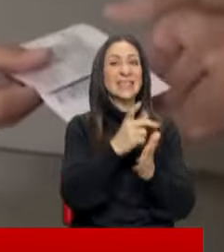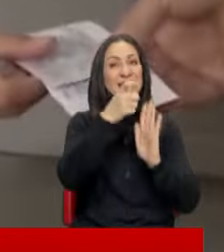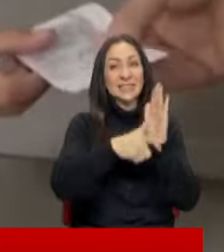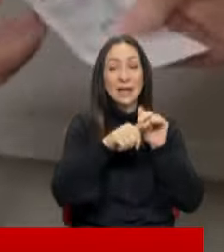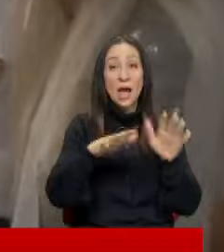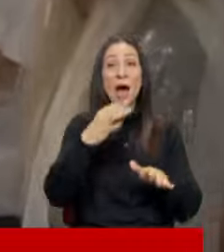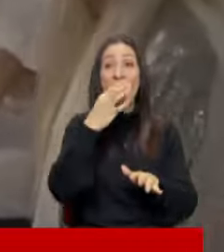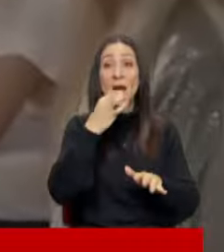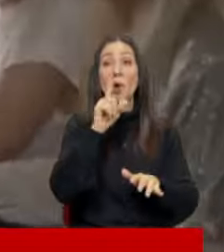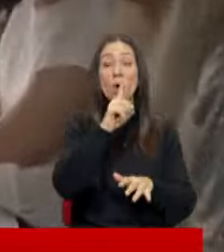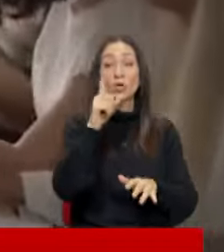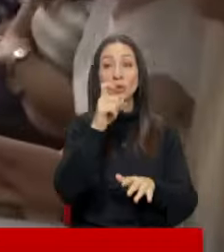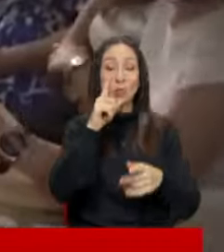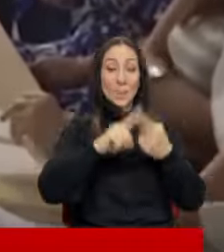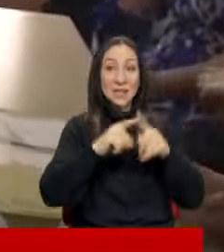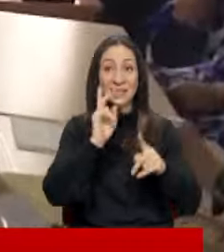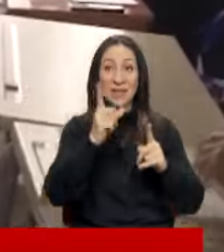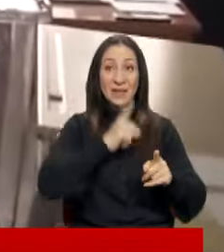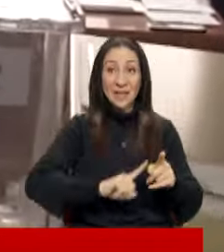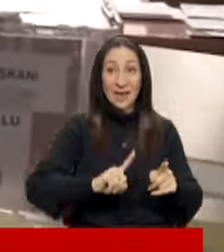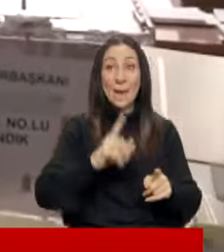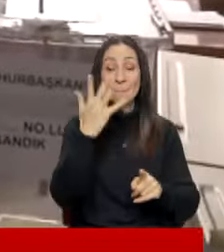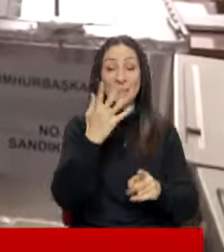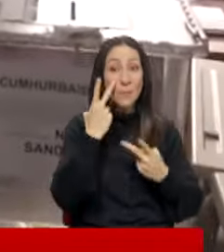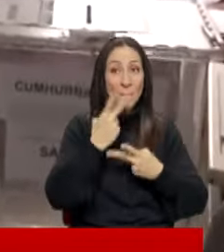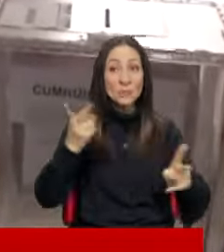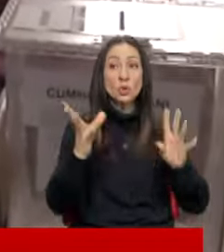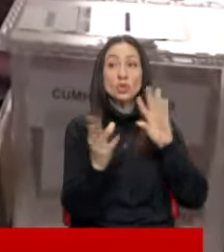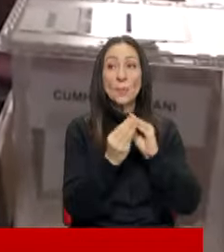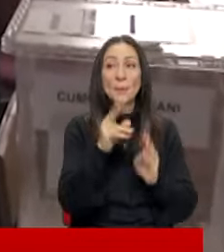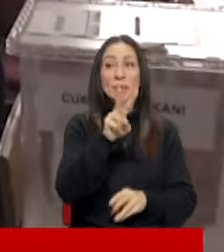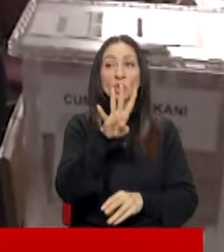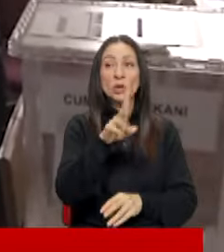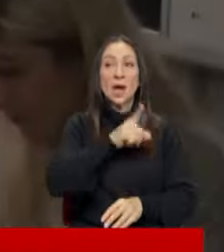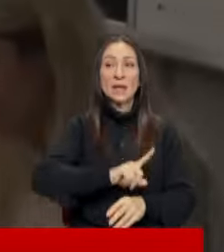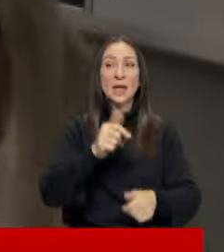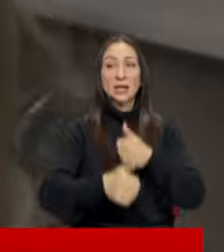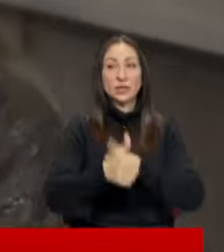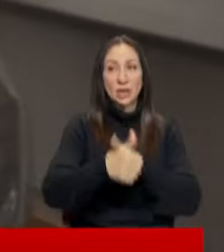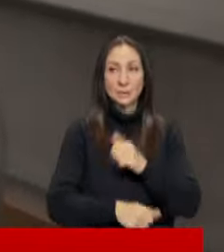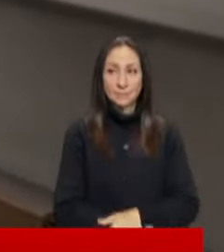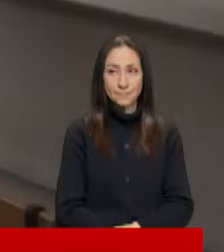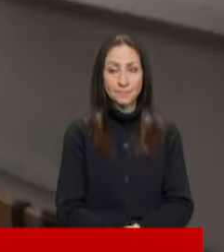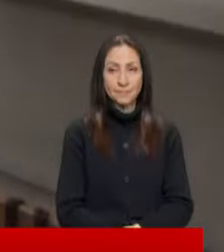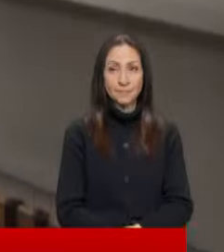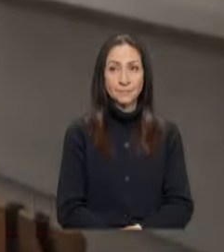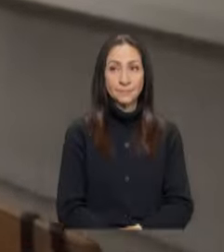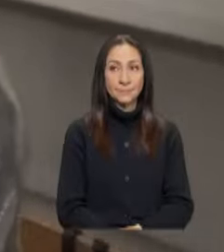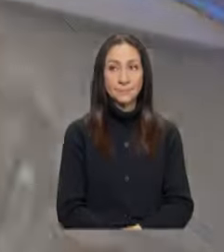yayınladı. Ankara'da 19 siyasi parti adayıyla 5 bağımsız toplam 24 aday yarışacak.